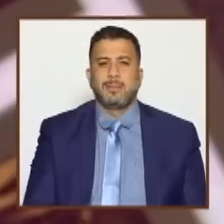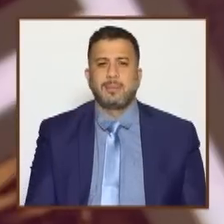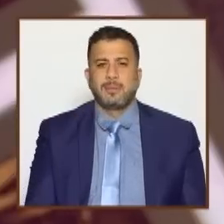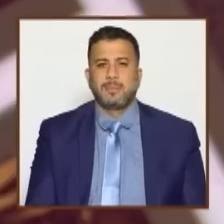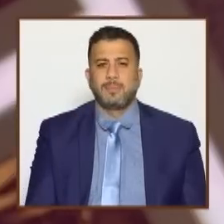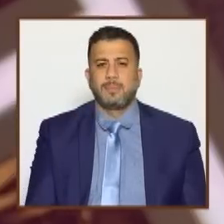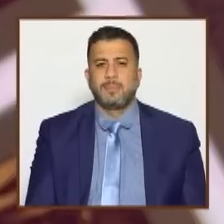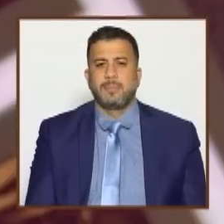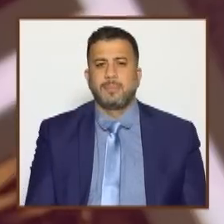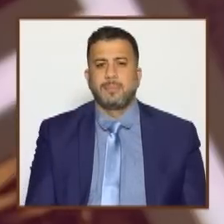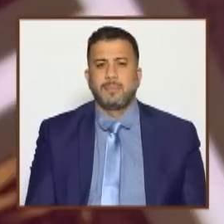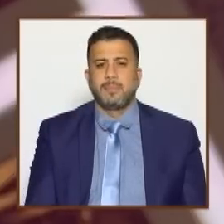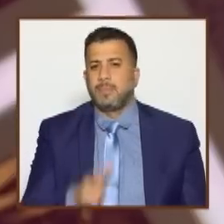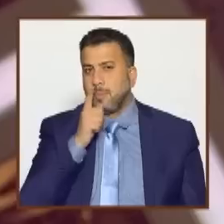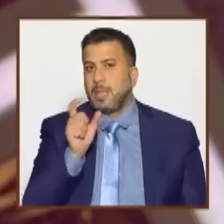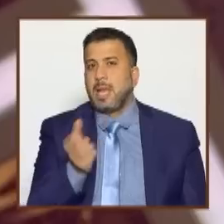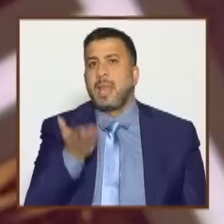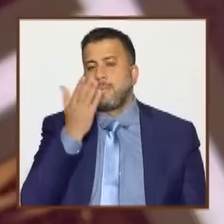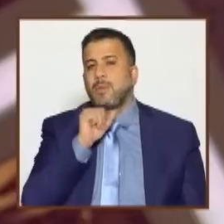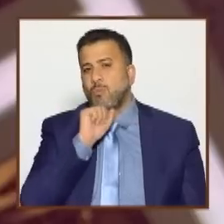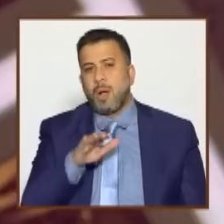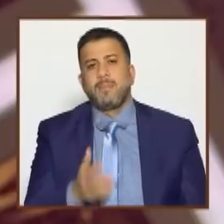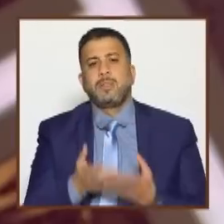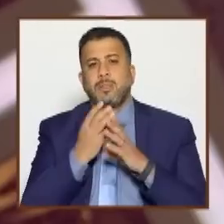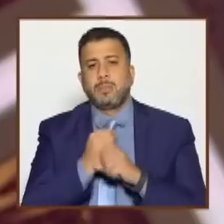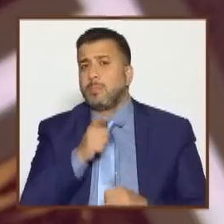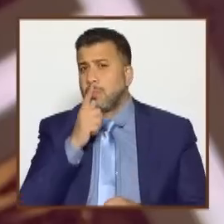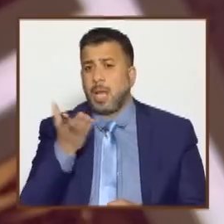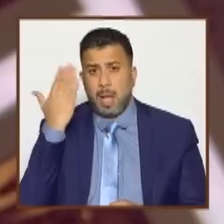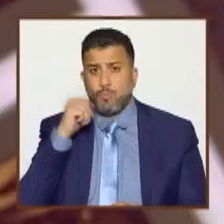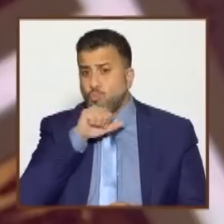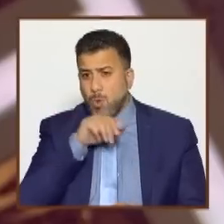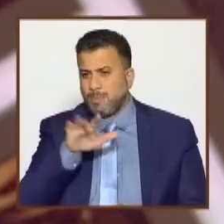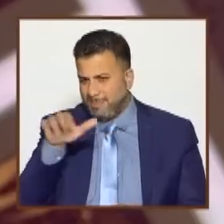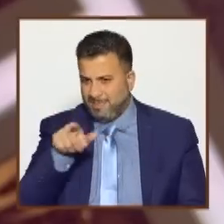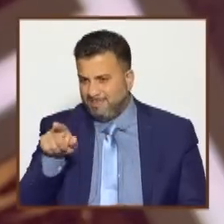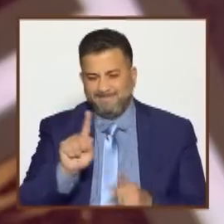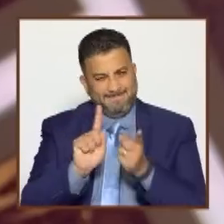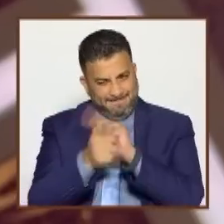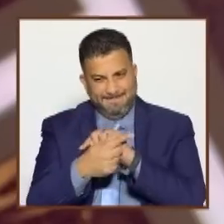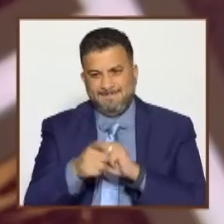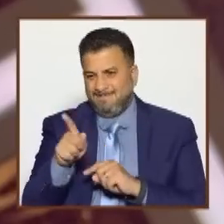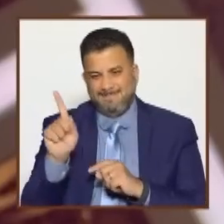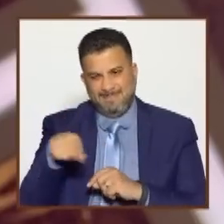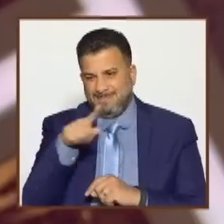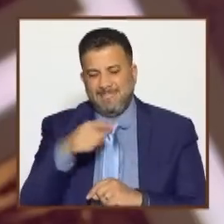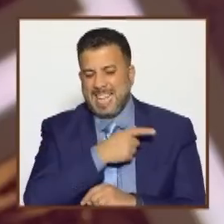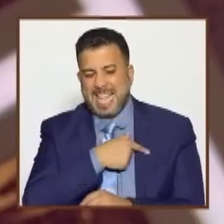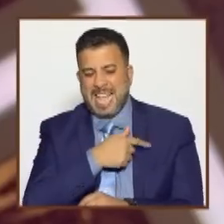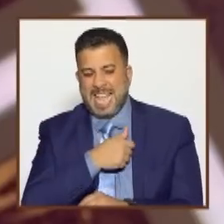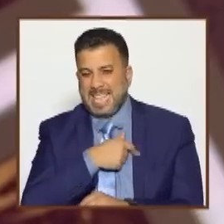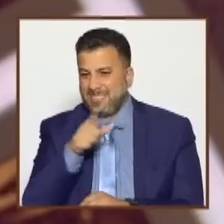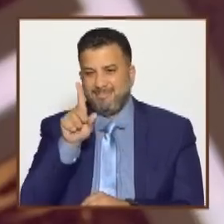وهكذا. والنبي عليه الصلاة والسلام غير أسماء كثيرة، غير الأسماء التي فيها تعبيد لغير